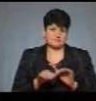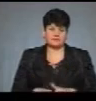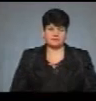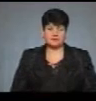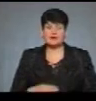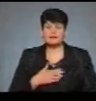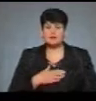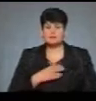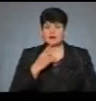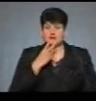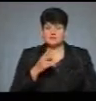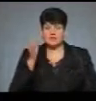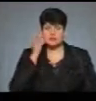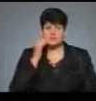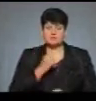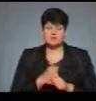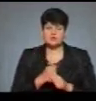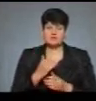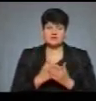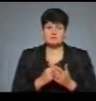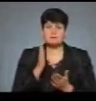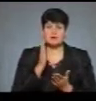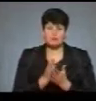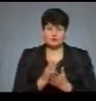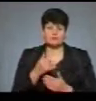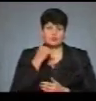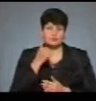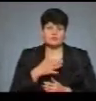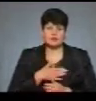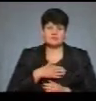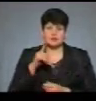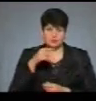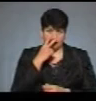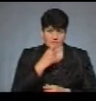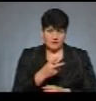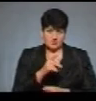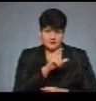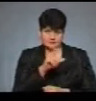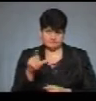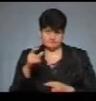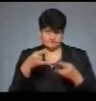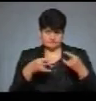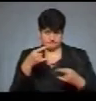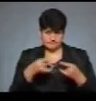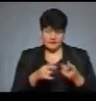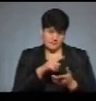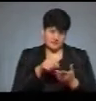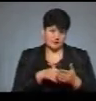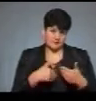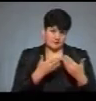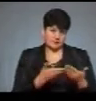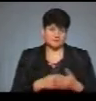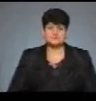Нашим глядачам я нагадаю, що ми працюємо в режимі прямого ефіру, тому телефонуйте до нас за номером, який ви бачите на своєму екрані, та ставте запитання нашому